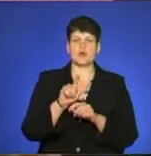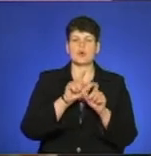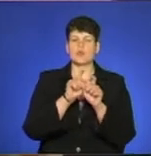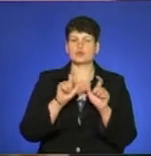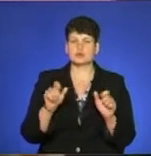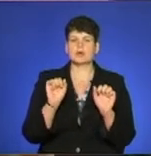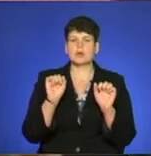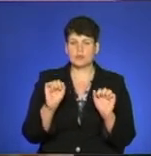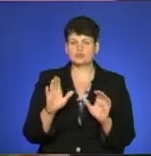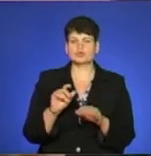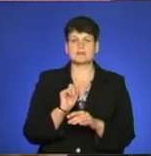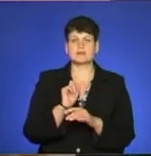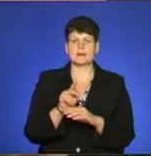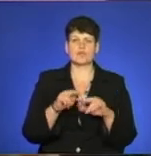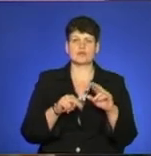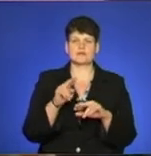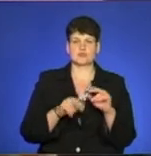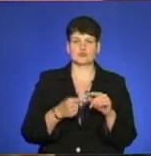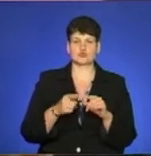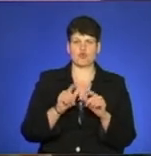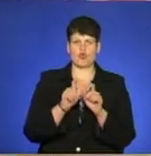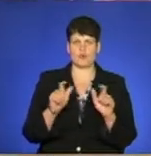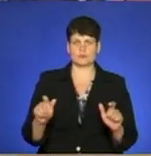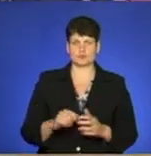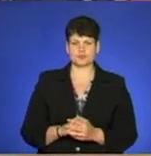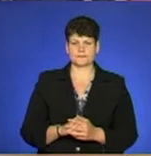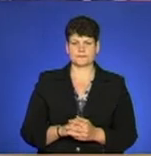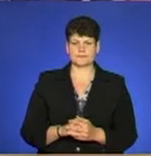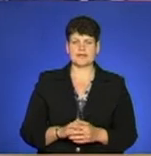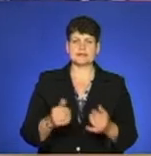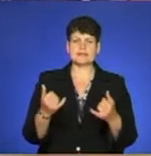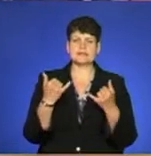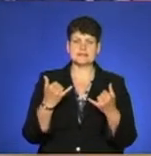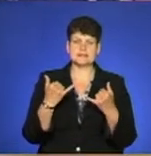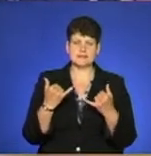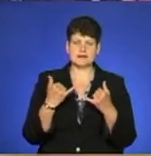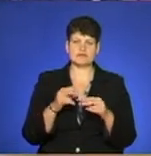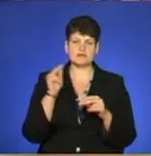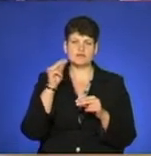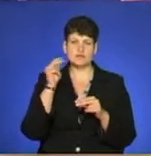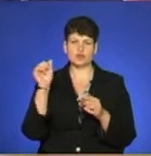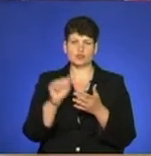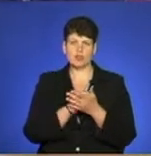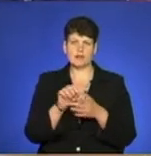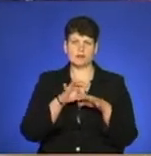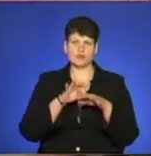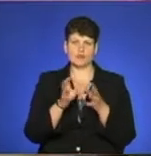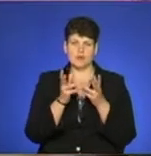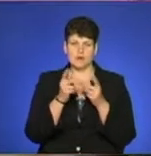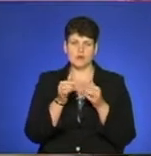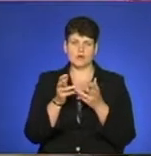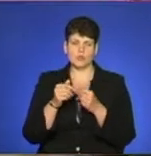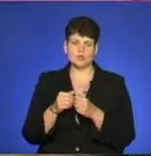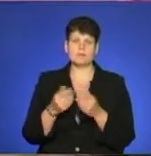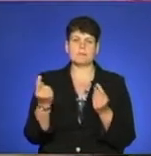бути призначені для будівництва такого логістичного комплексу. Наразі потенційні інвестори вивчають документи та проводять розрахунки.